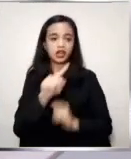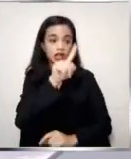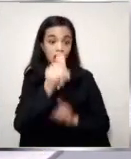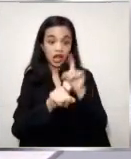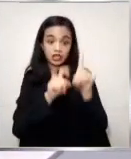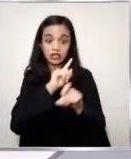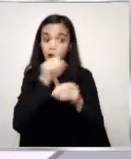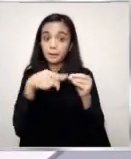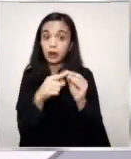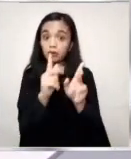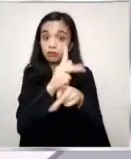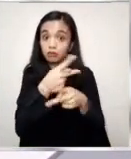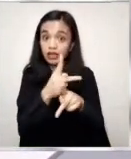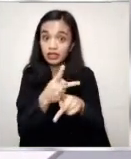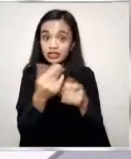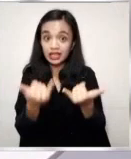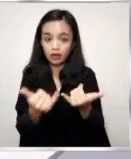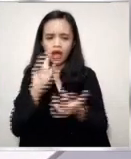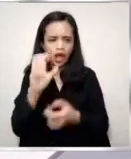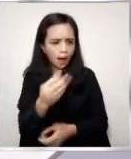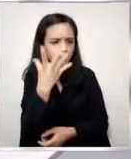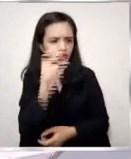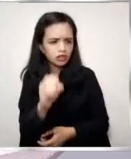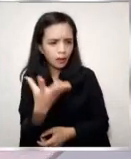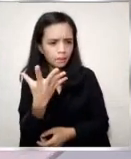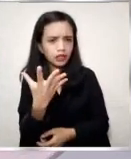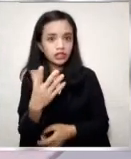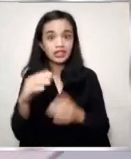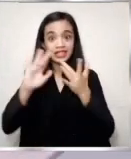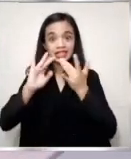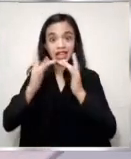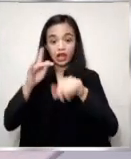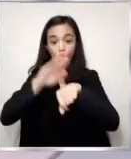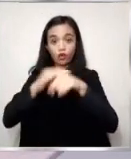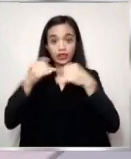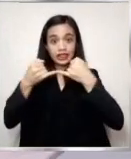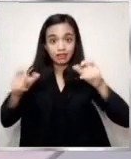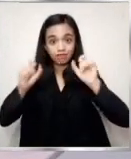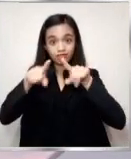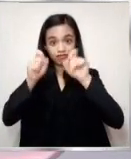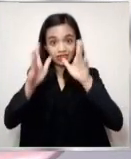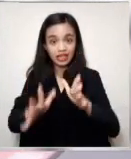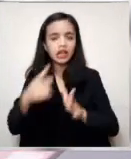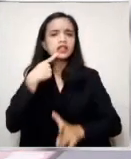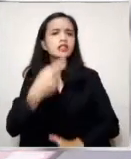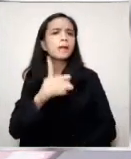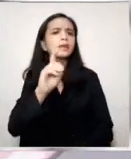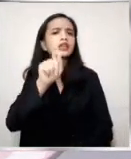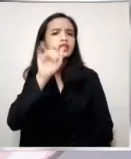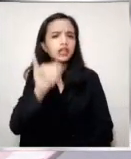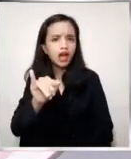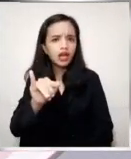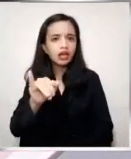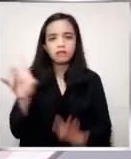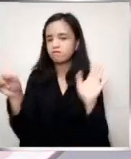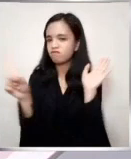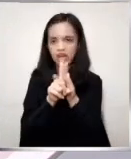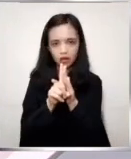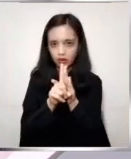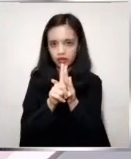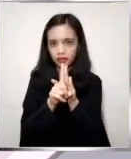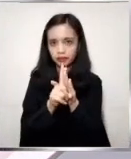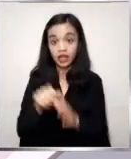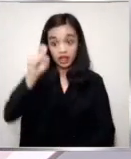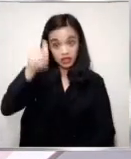produkto, lalo na yung presyo sa mga ikangay online seller, sabi ng Department of Trade and Industry, bawal yan. Dapat daw